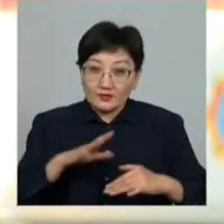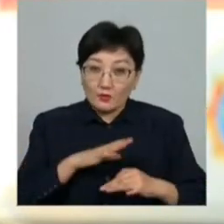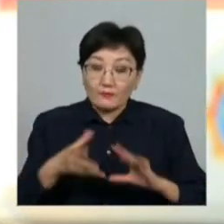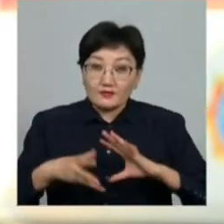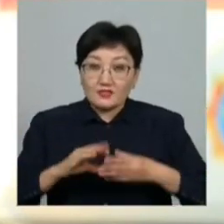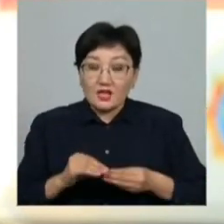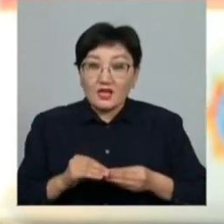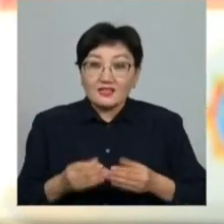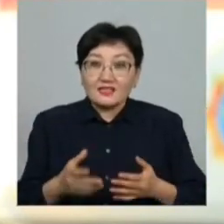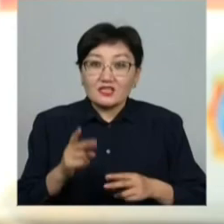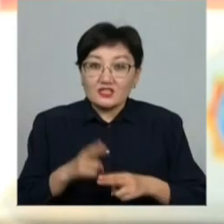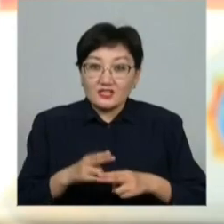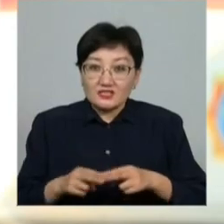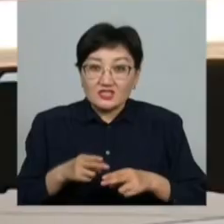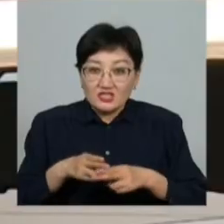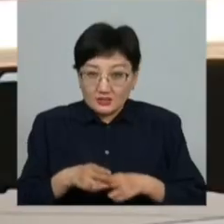резки железобетона